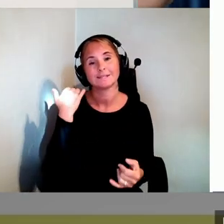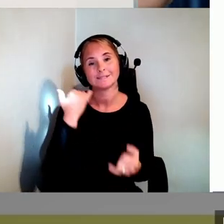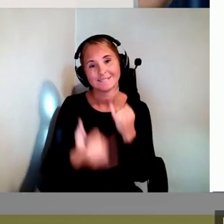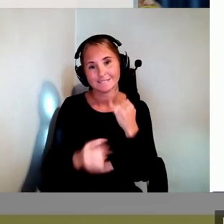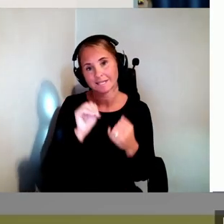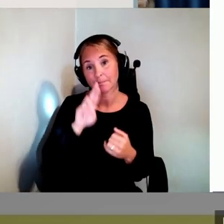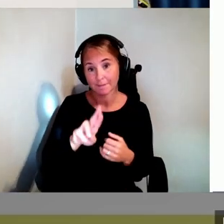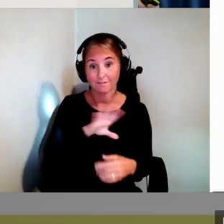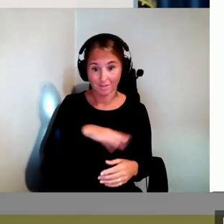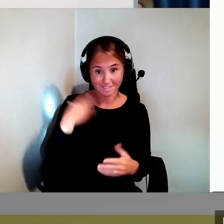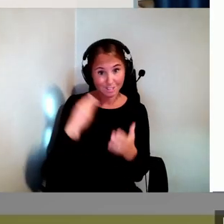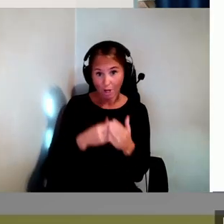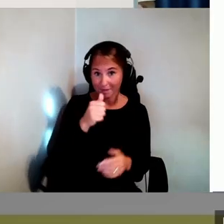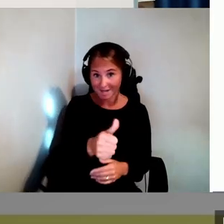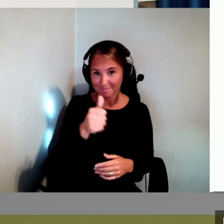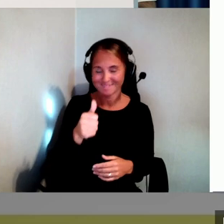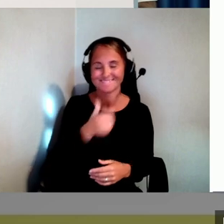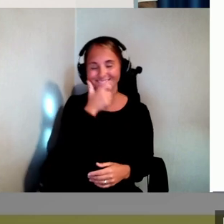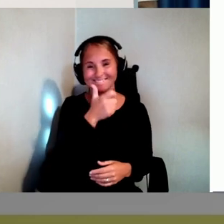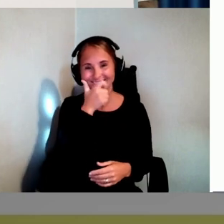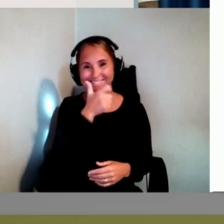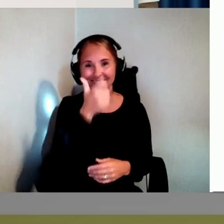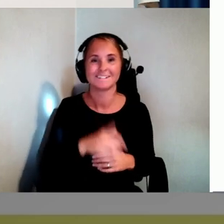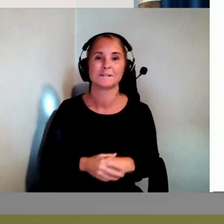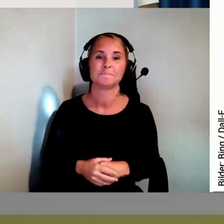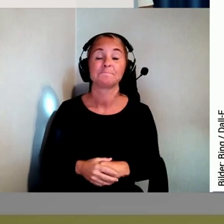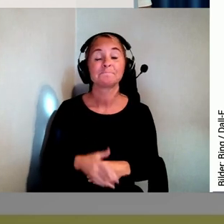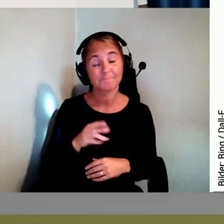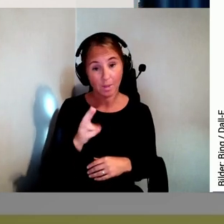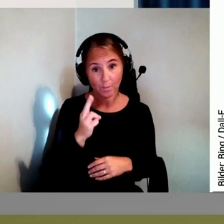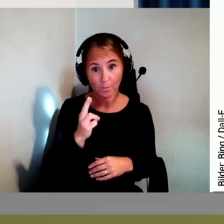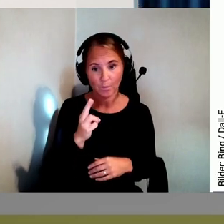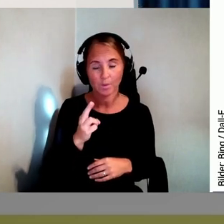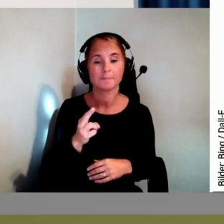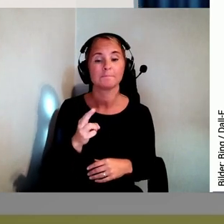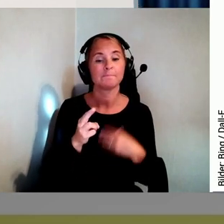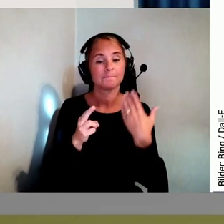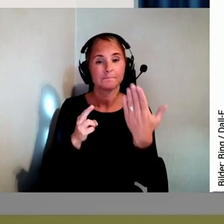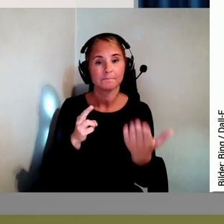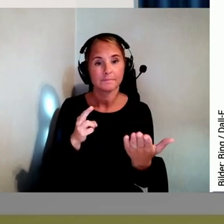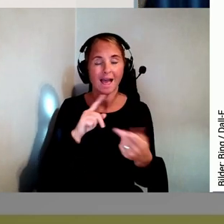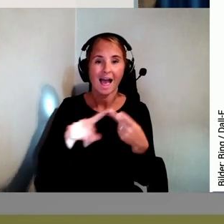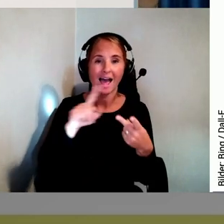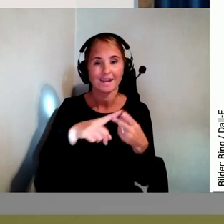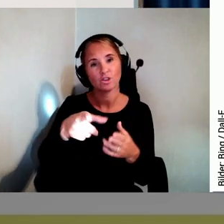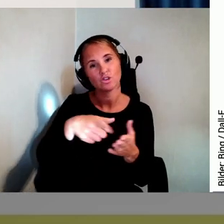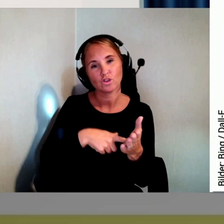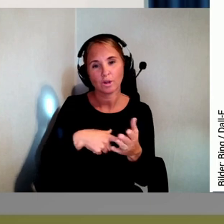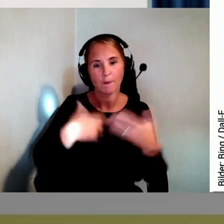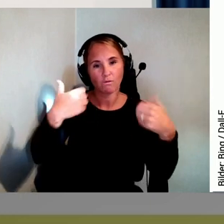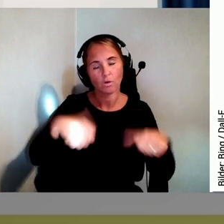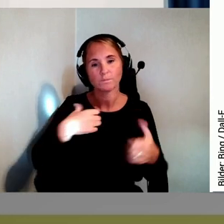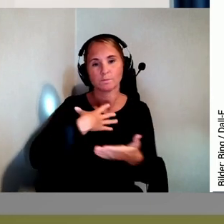har en köpknapp Eh den här gången är det en en annan typ av Shop som säljer